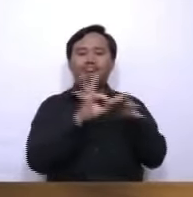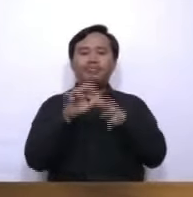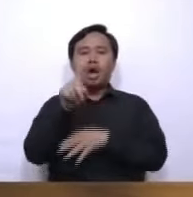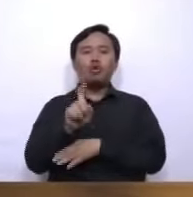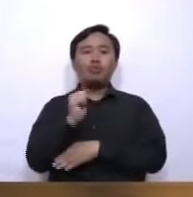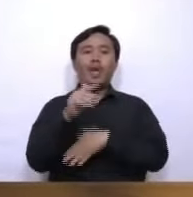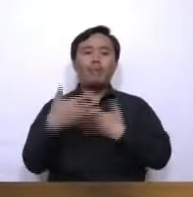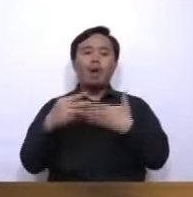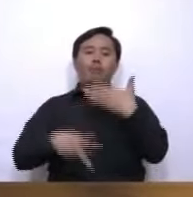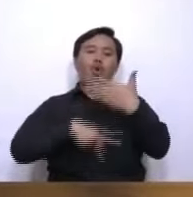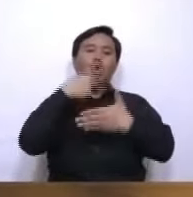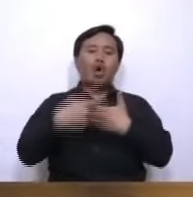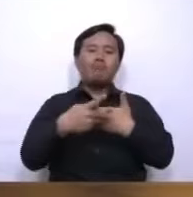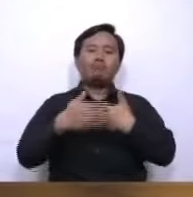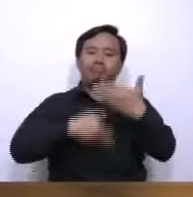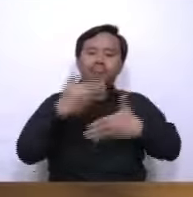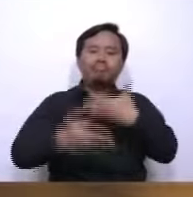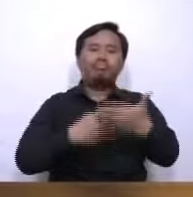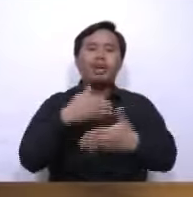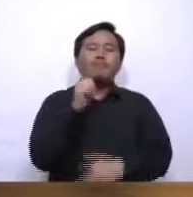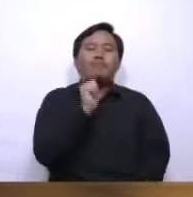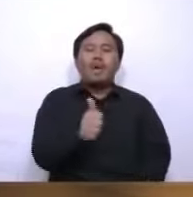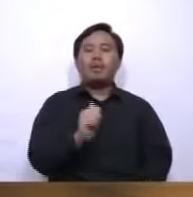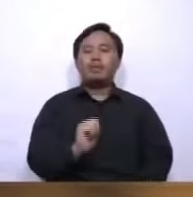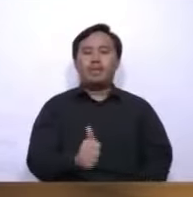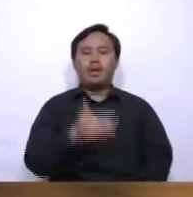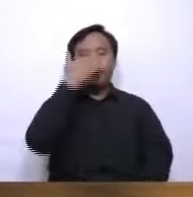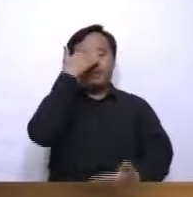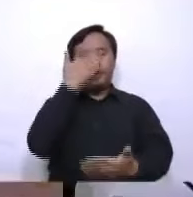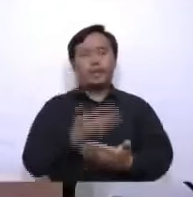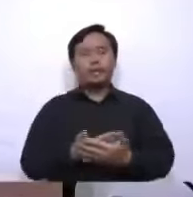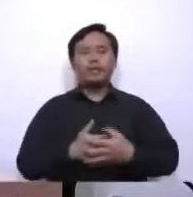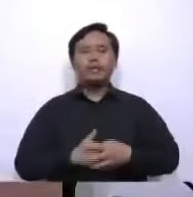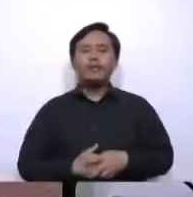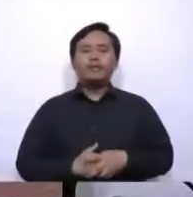bisa berjalan dengan sebaik-baiknya. Terima kasih. Baik.